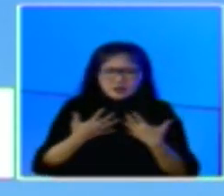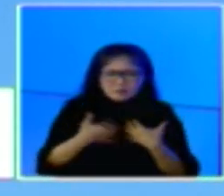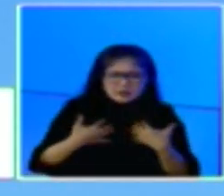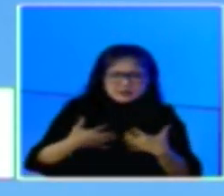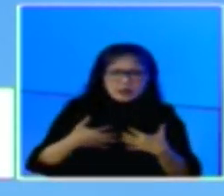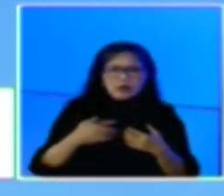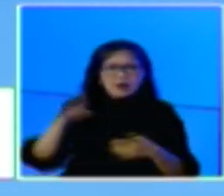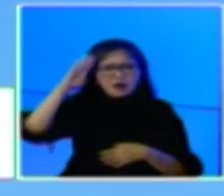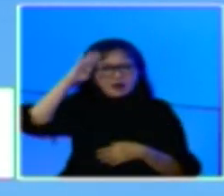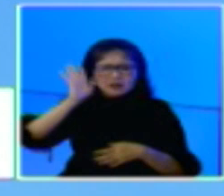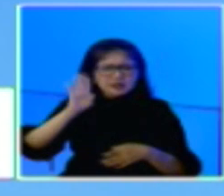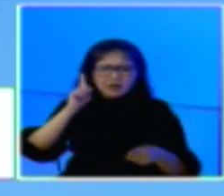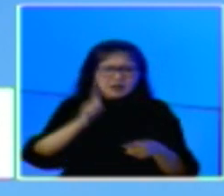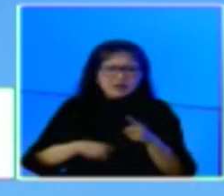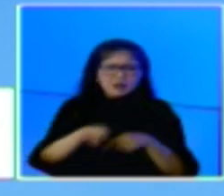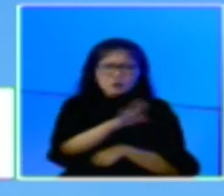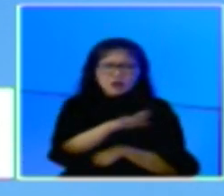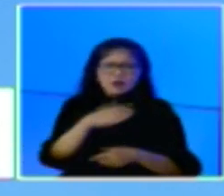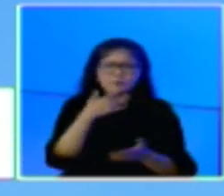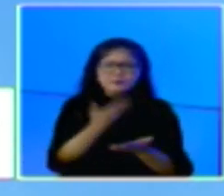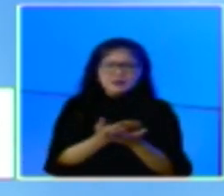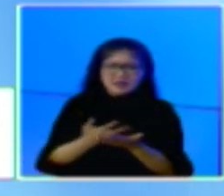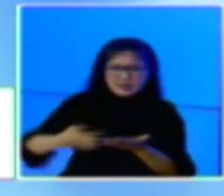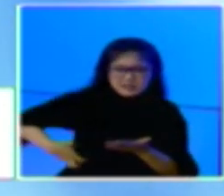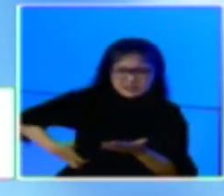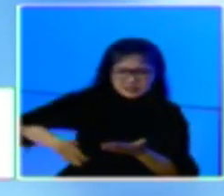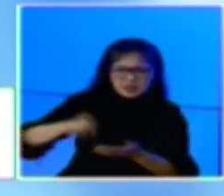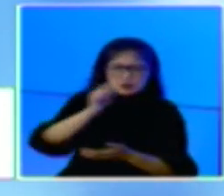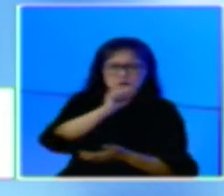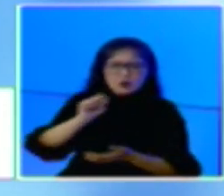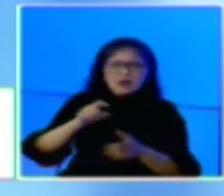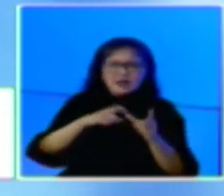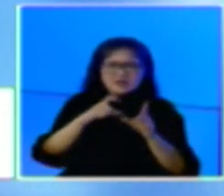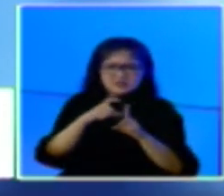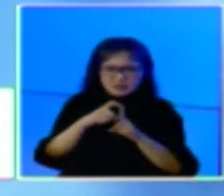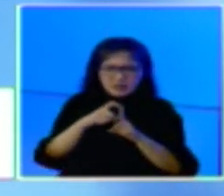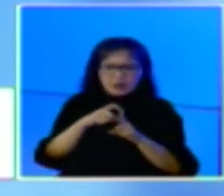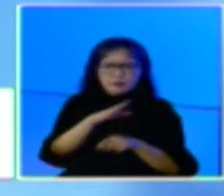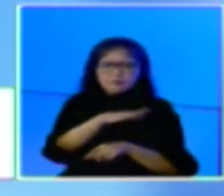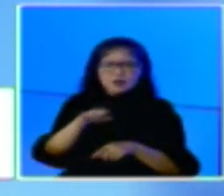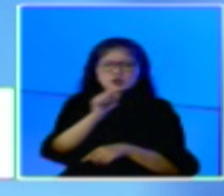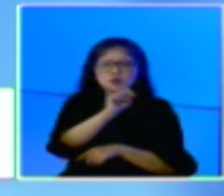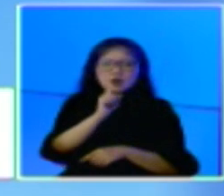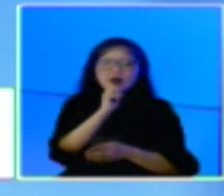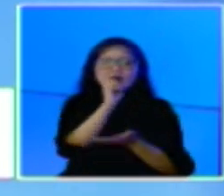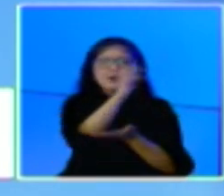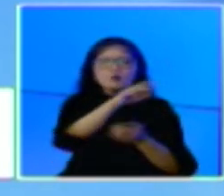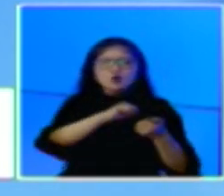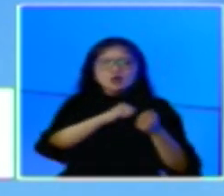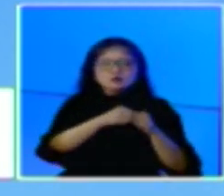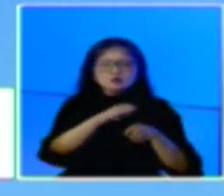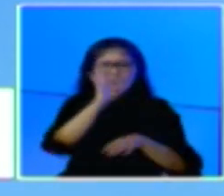siswi dan meminta ginjal murid sekolah dasar. Pihak sekolah melaporkan kasus ke aparat kepolisian dan meminta orang tua murid